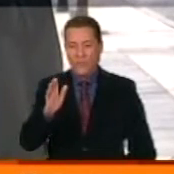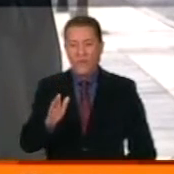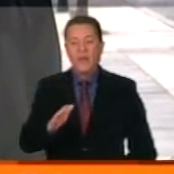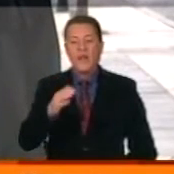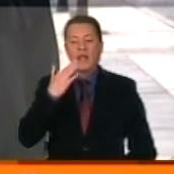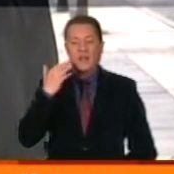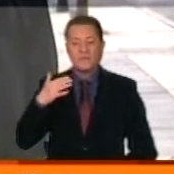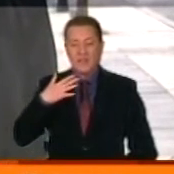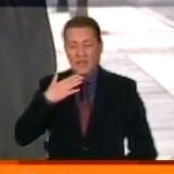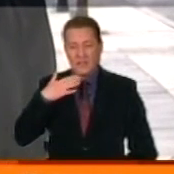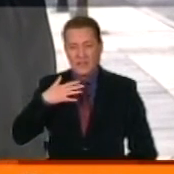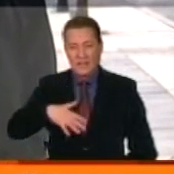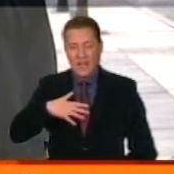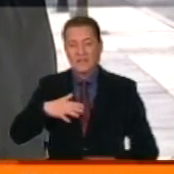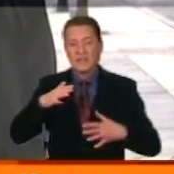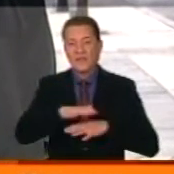Кримсько-татарський народ всецело